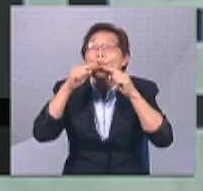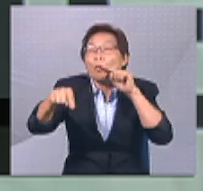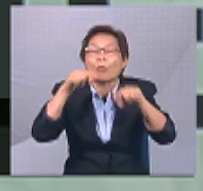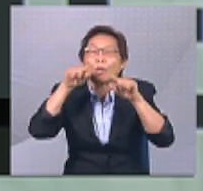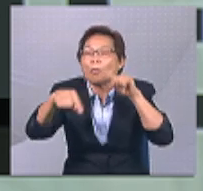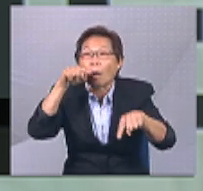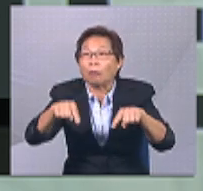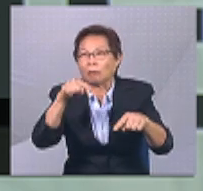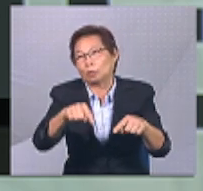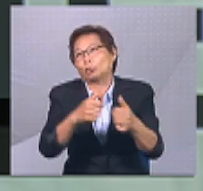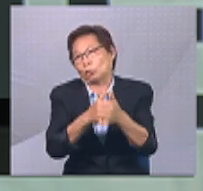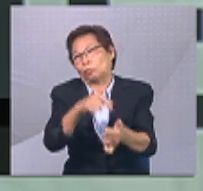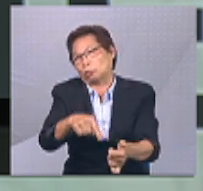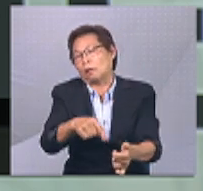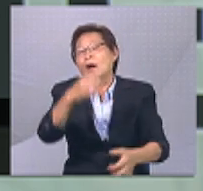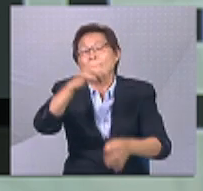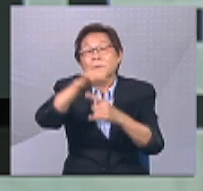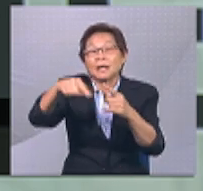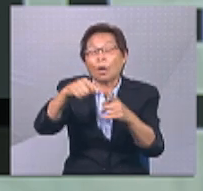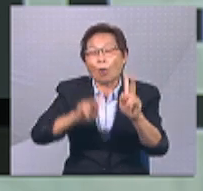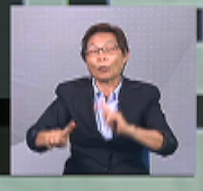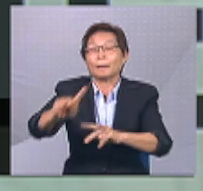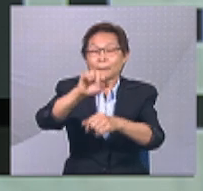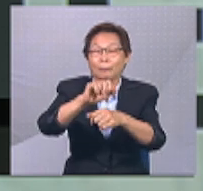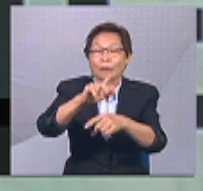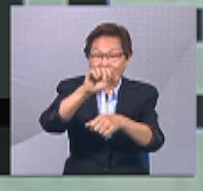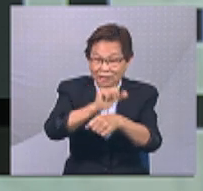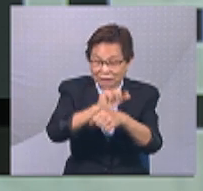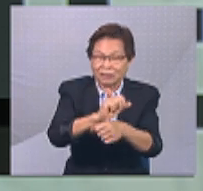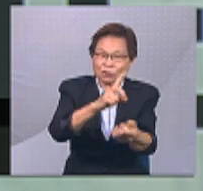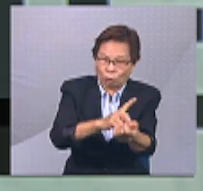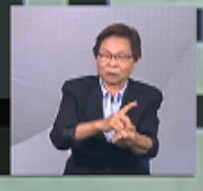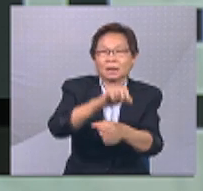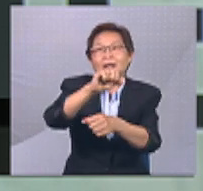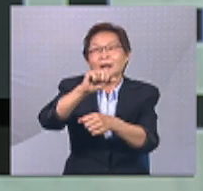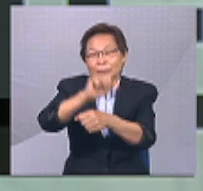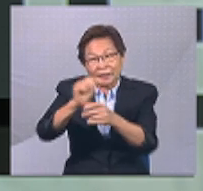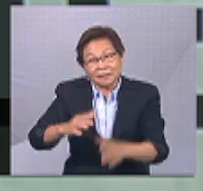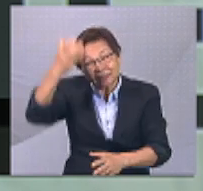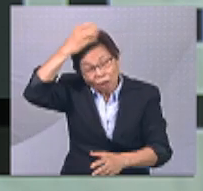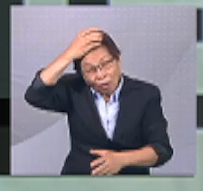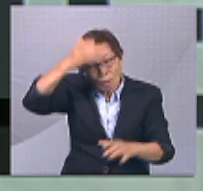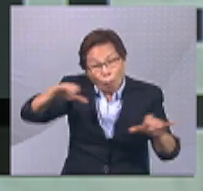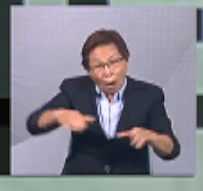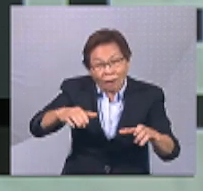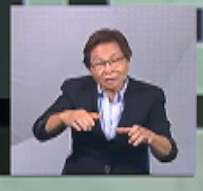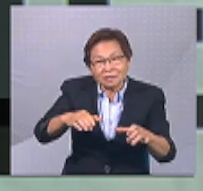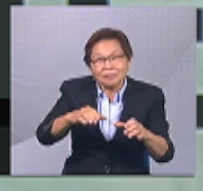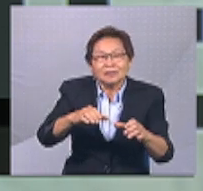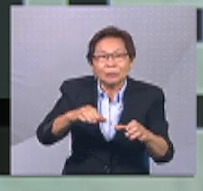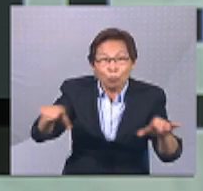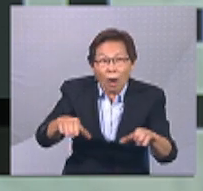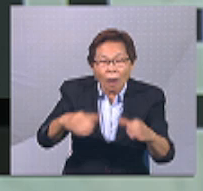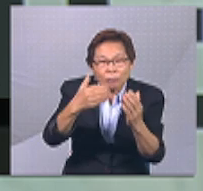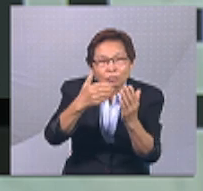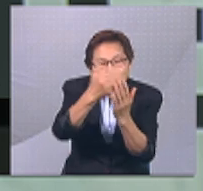terutamanya apabila apa ni barisan hadapan warga Kementerian Kesihatan melaksanakan persedia-persedia dan